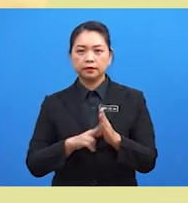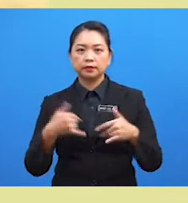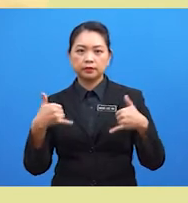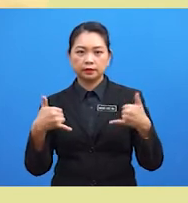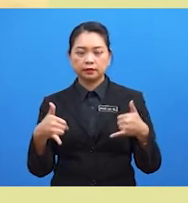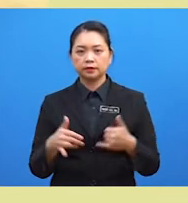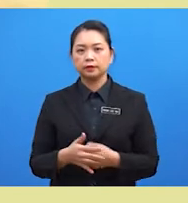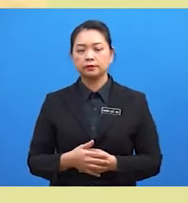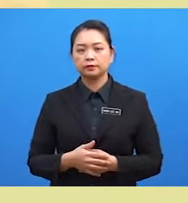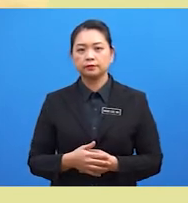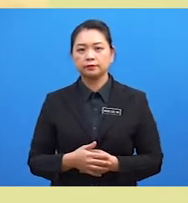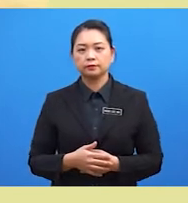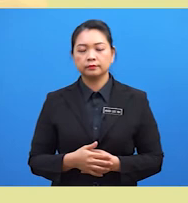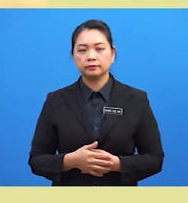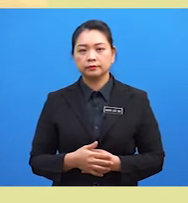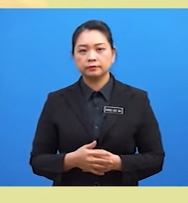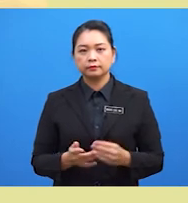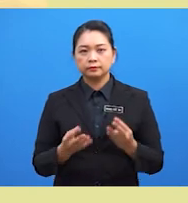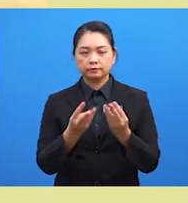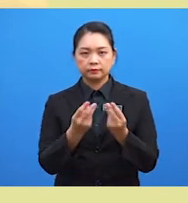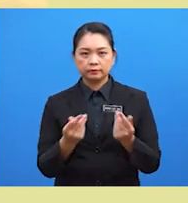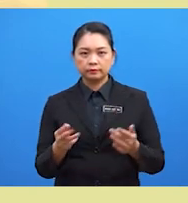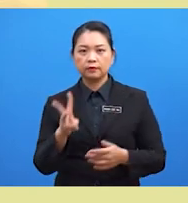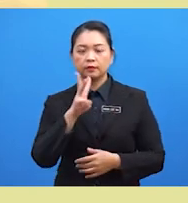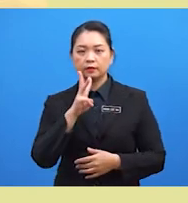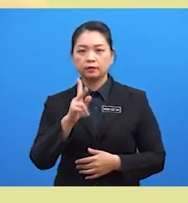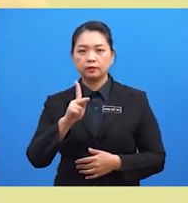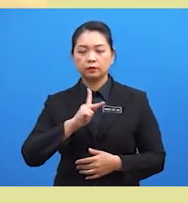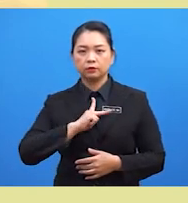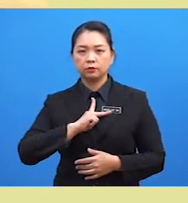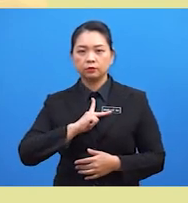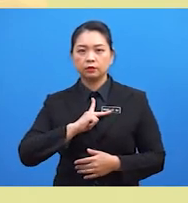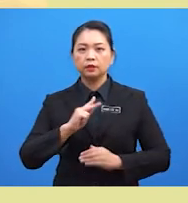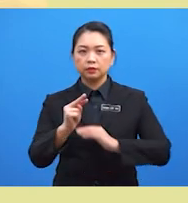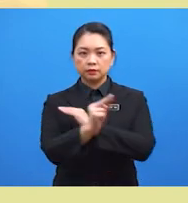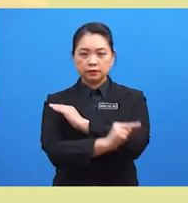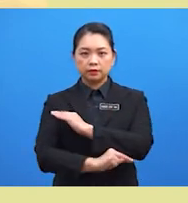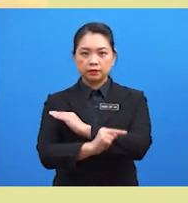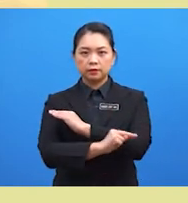bersantai-santai, tanah airku negeri.